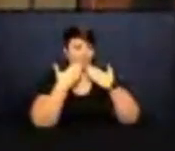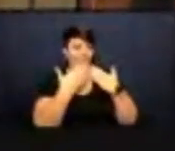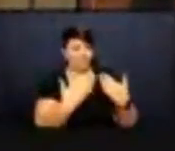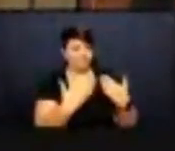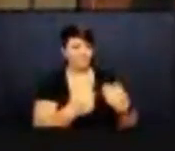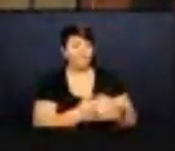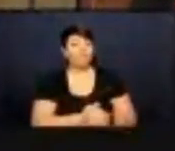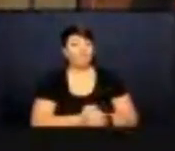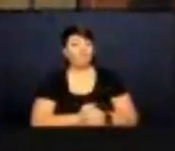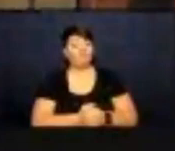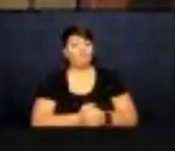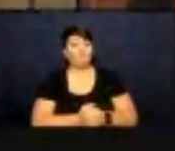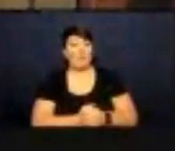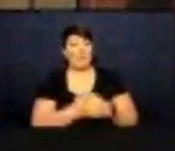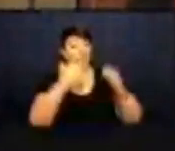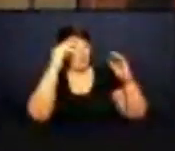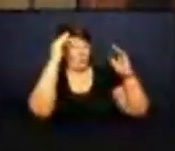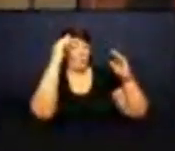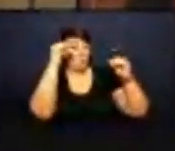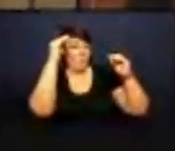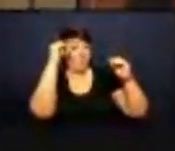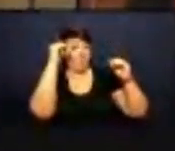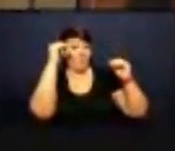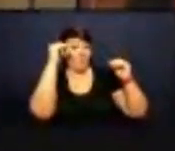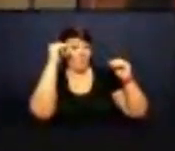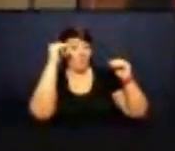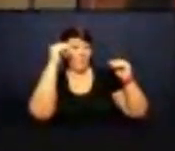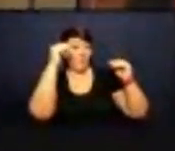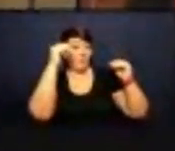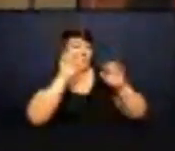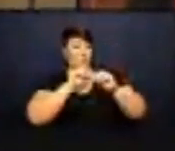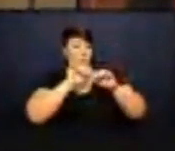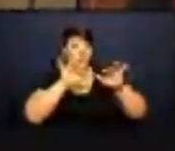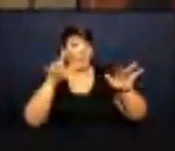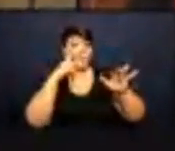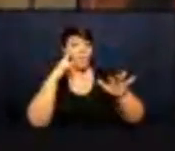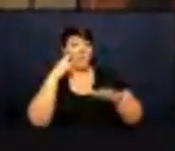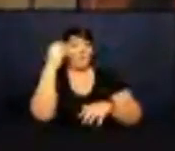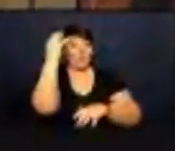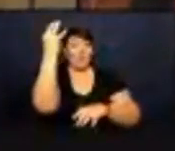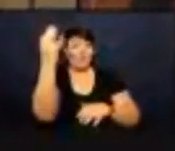ninatarajia kuwa baada ya kufikiria kwa kina zaidi pengine nitakuwa na maswala ya ziada.